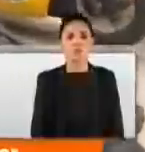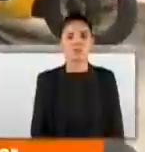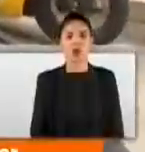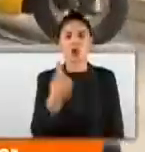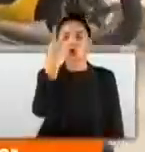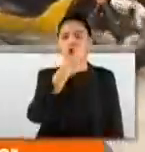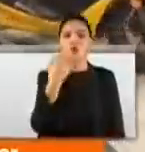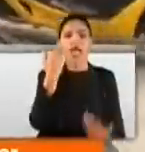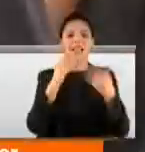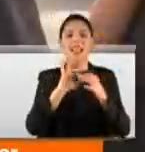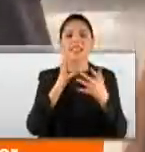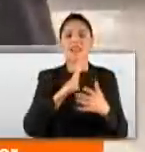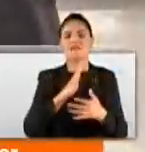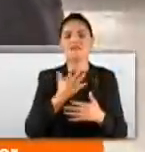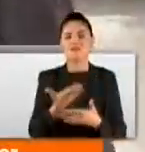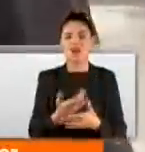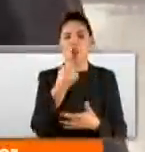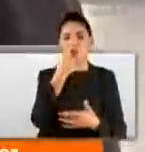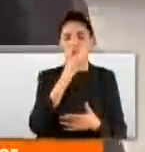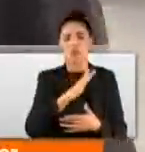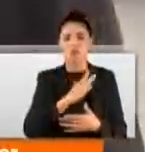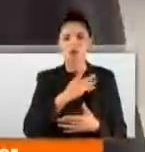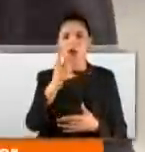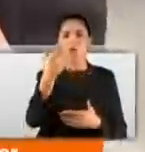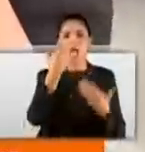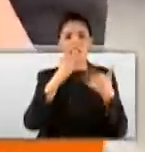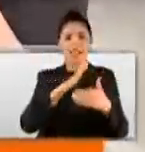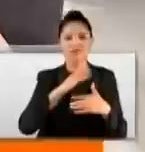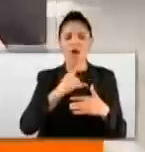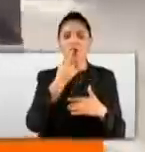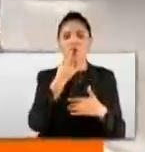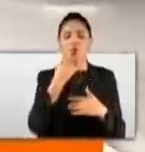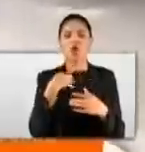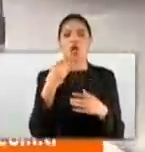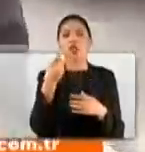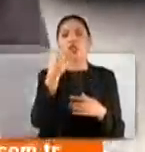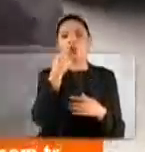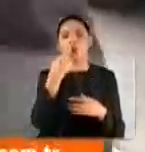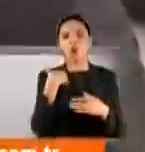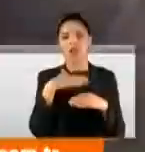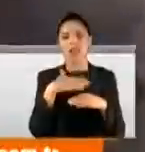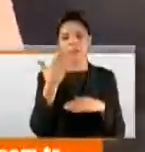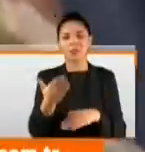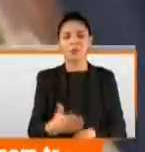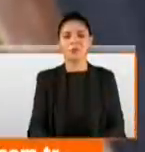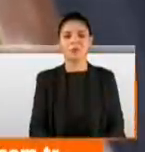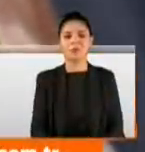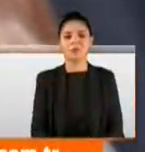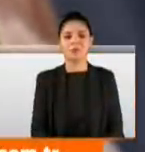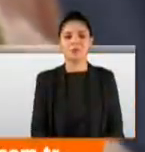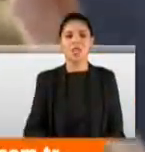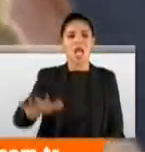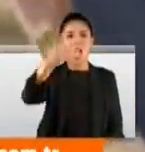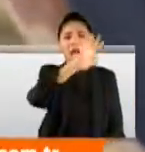Yüzünüzde ne estetik var? Burun. Var mı sizde estetik? Dudamda dolgu vardı. Görebilir miyiz? De artık